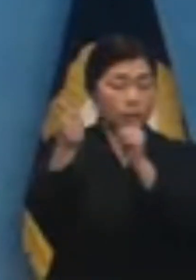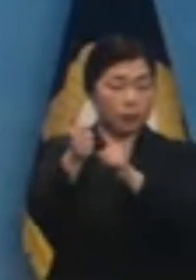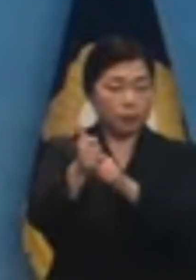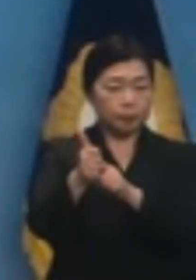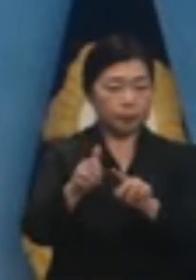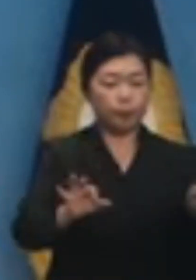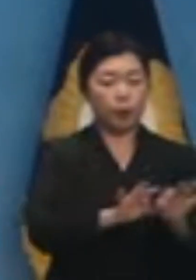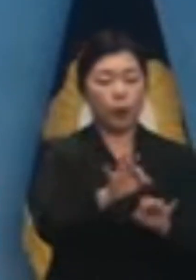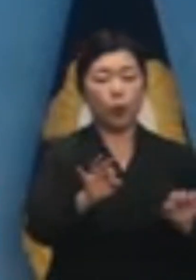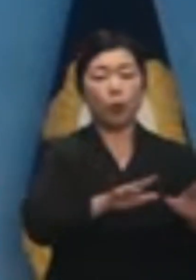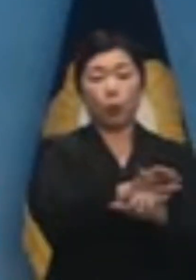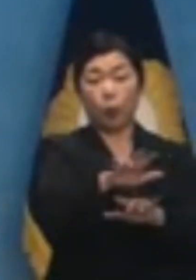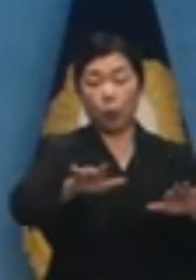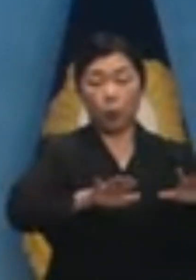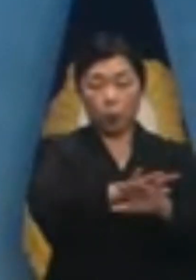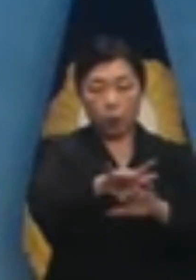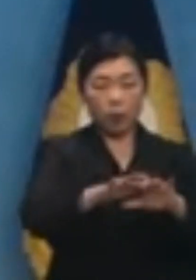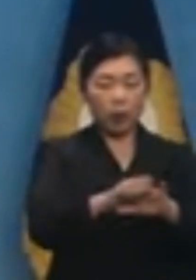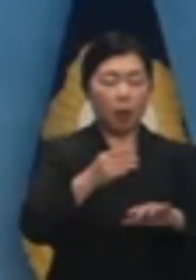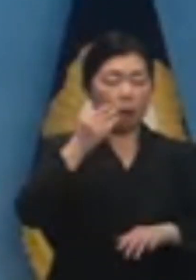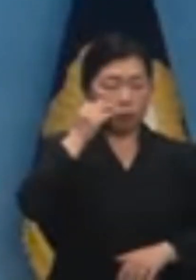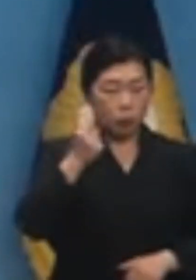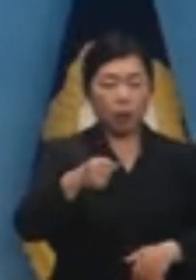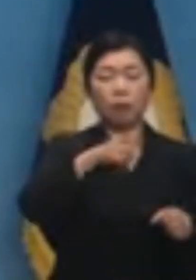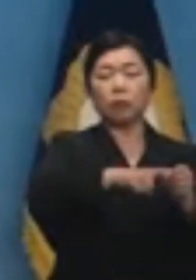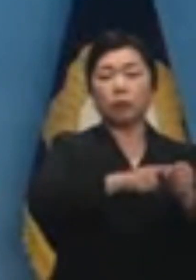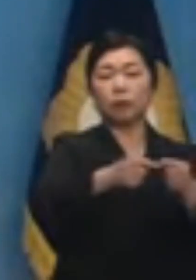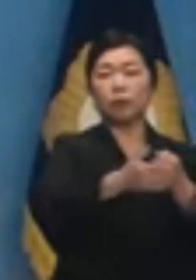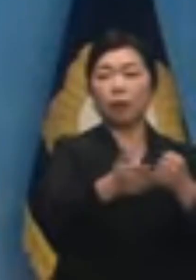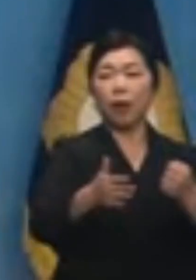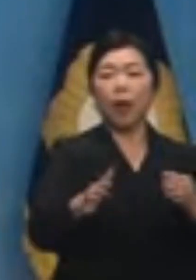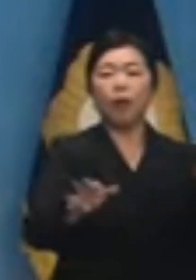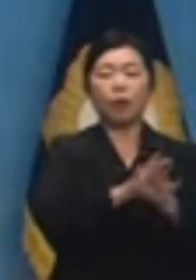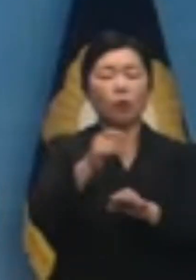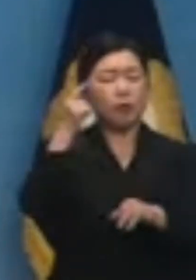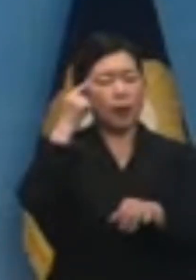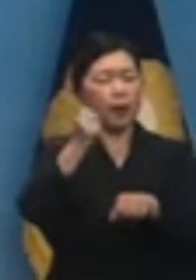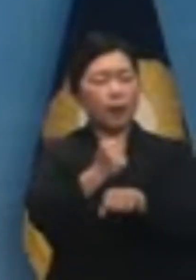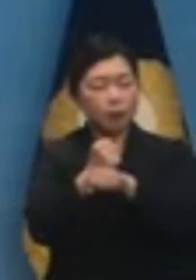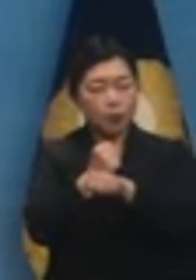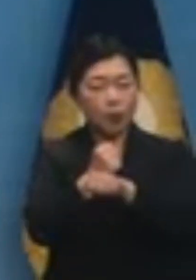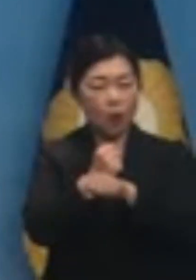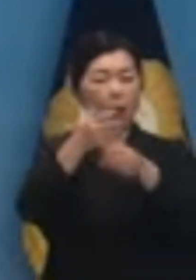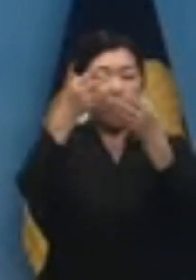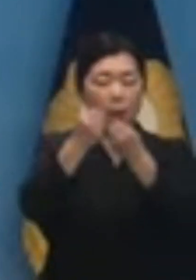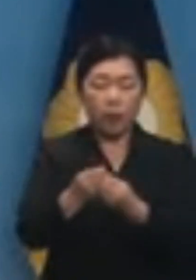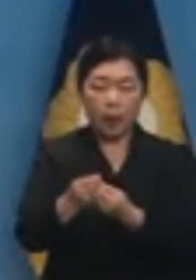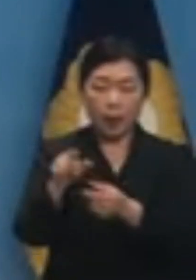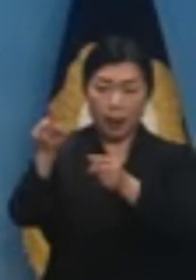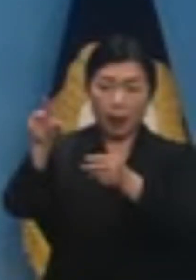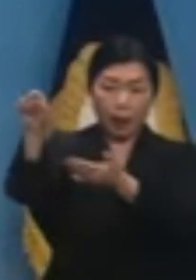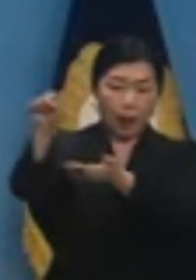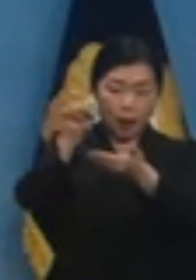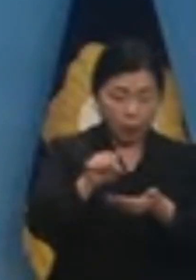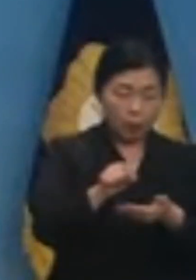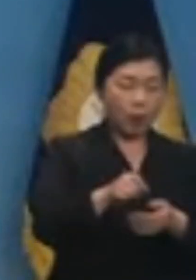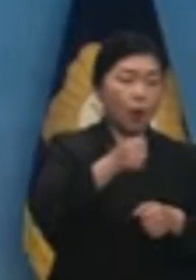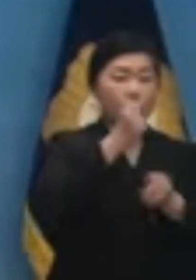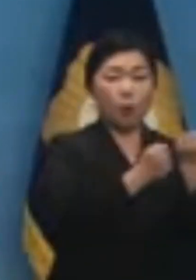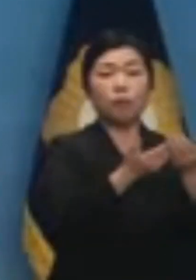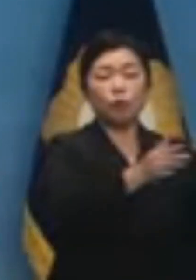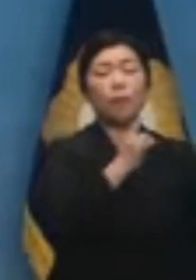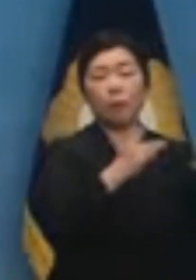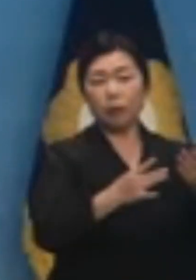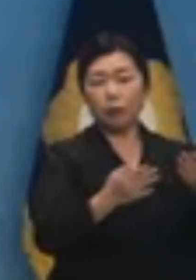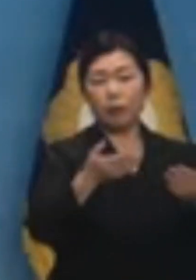순환 및 경기 활성화를 위한 경제학적 모델을 설명한 것인데 이준석 후보는 단기적인 시야로 호텔